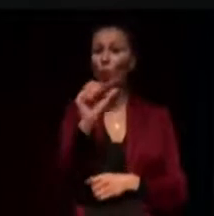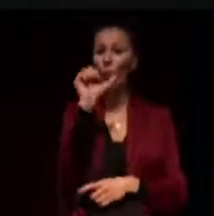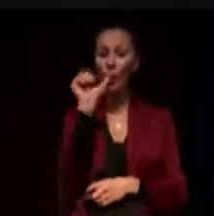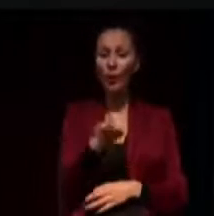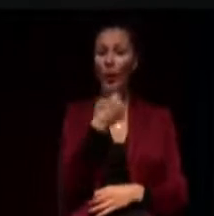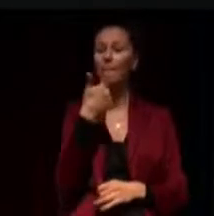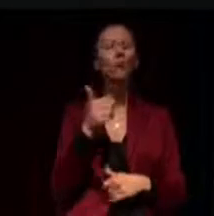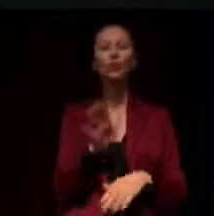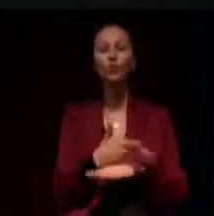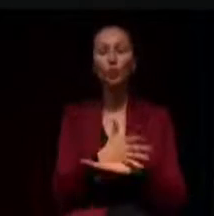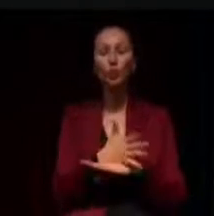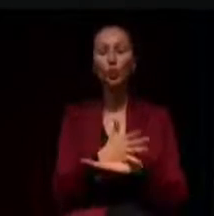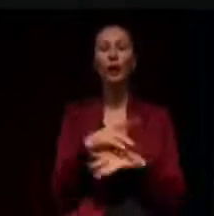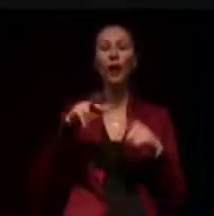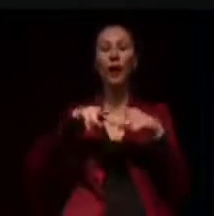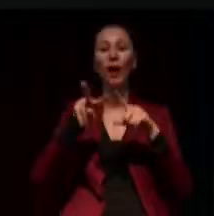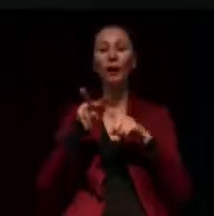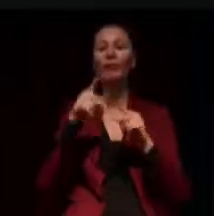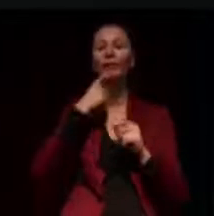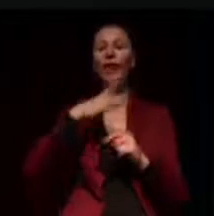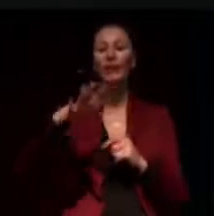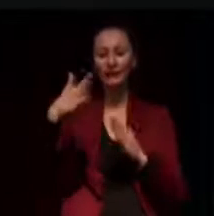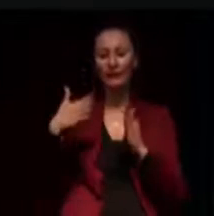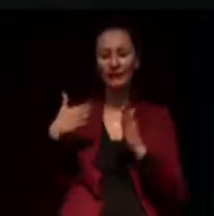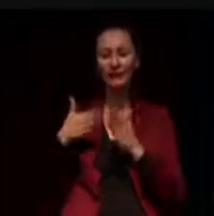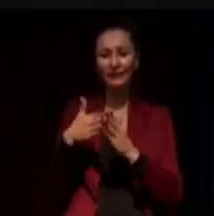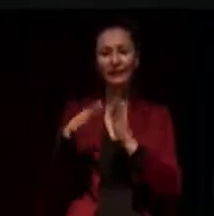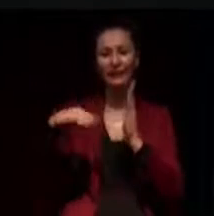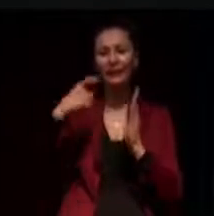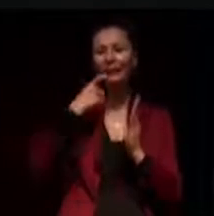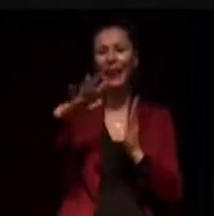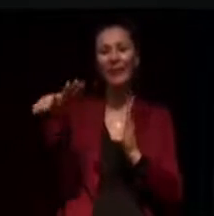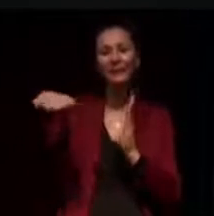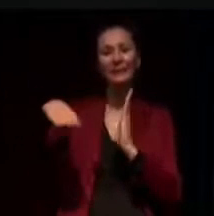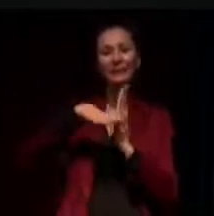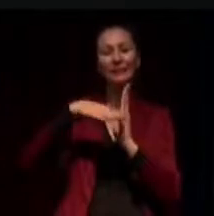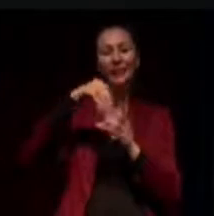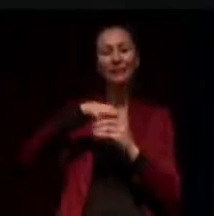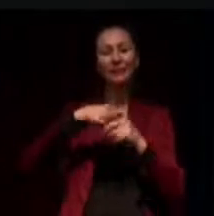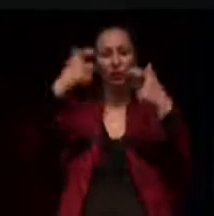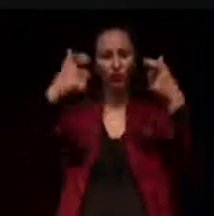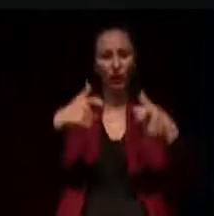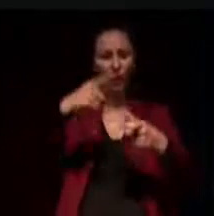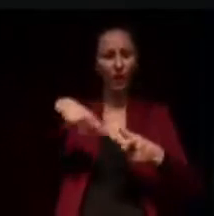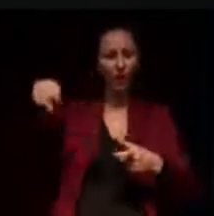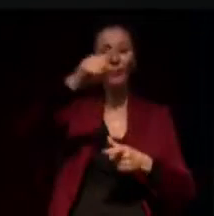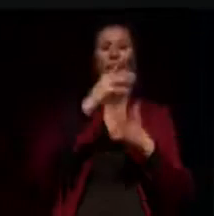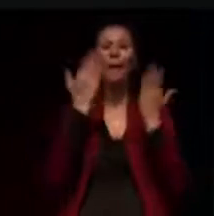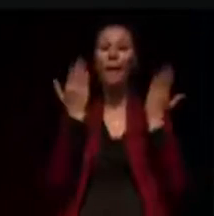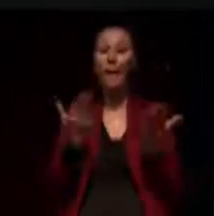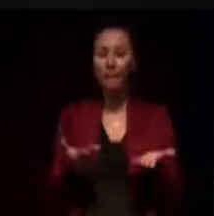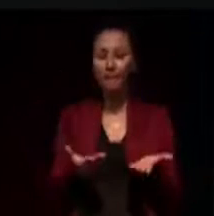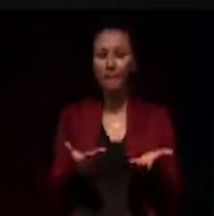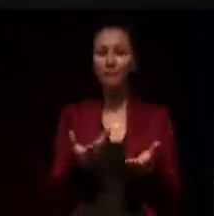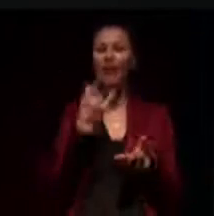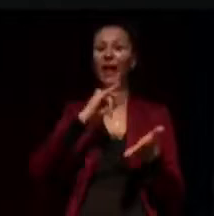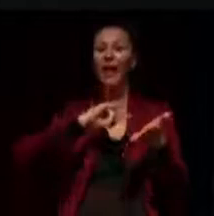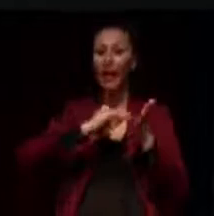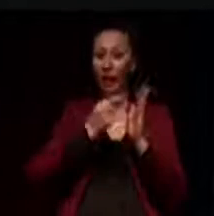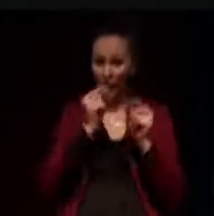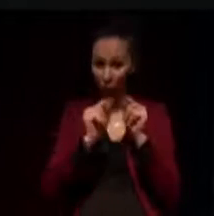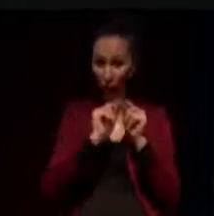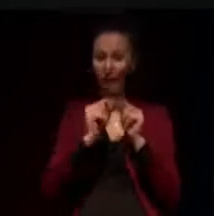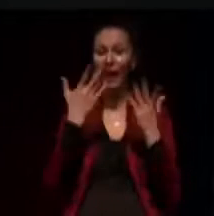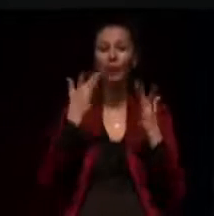önemli. Çünkü Akdeniz'e kıyısı olan şehirlerde hem ekonomik